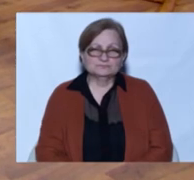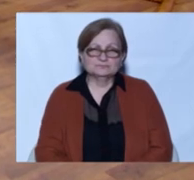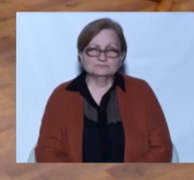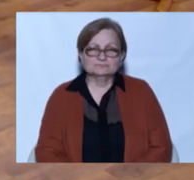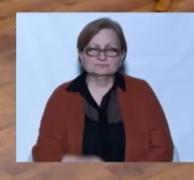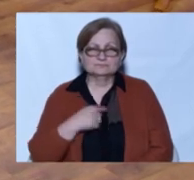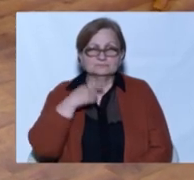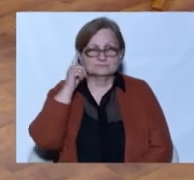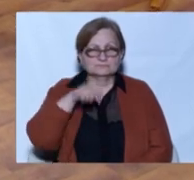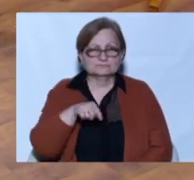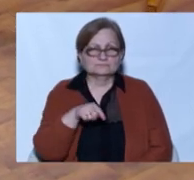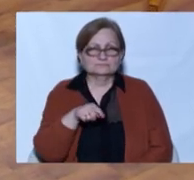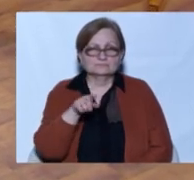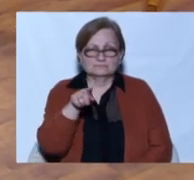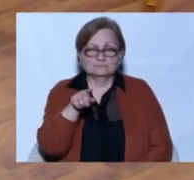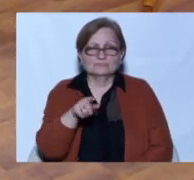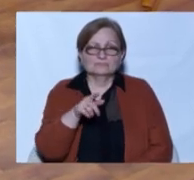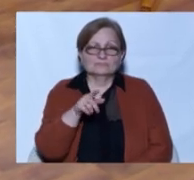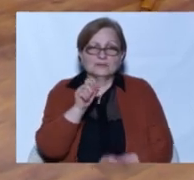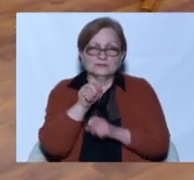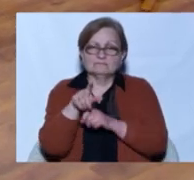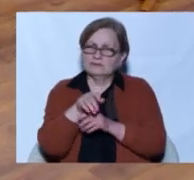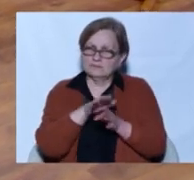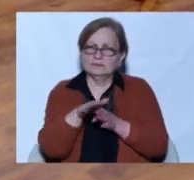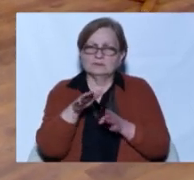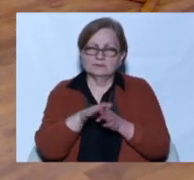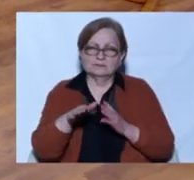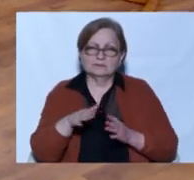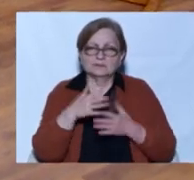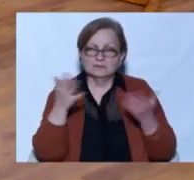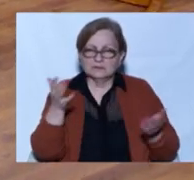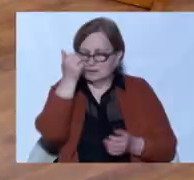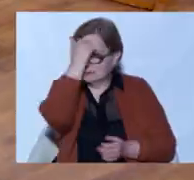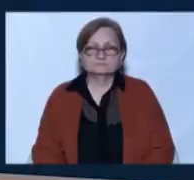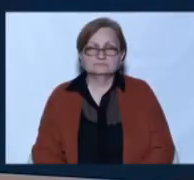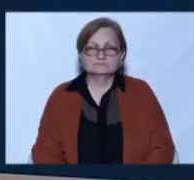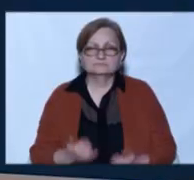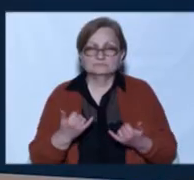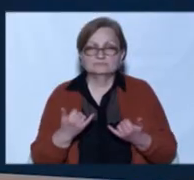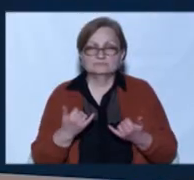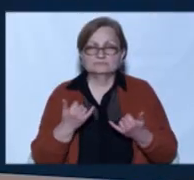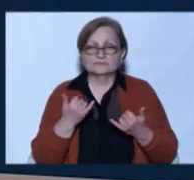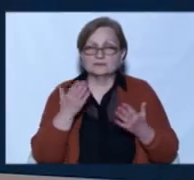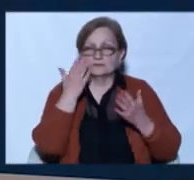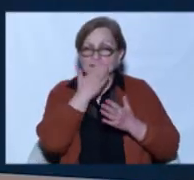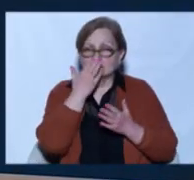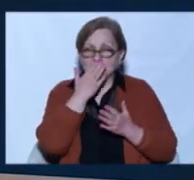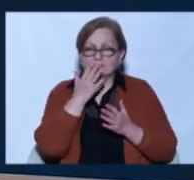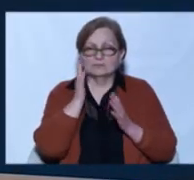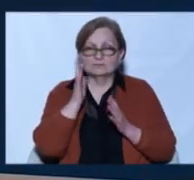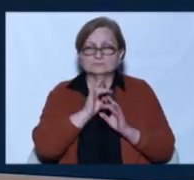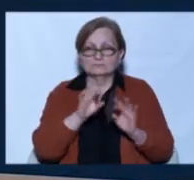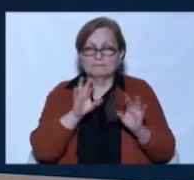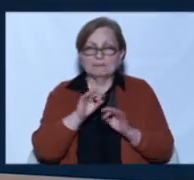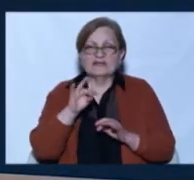მე ვიცი, რომ შენ დავალებებს ასრულებ და ამისთვის დიდ მადლობას გიხდი. დღევანდელ გაკვეთილზე ჩვენ